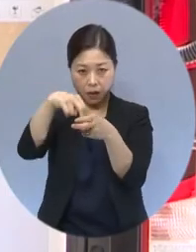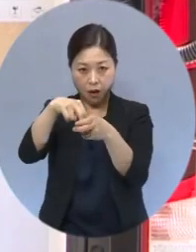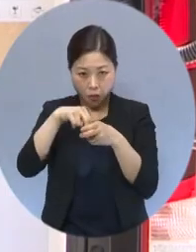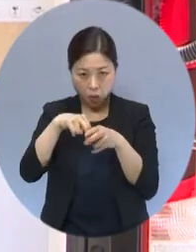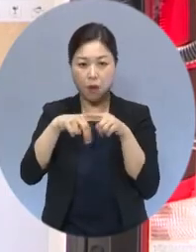됐습니다